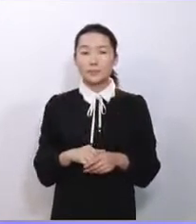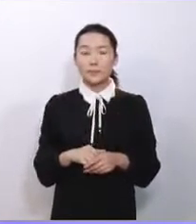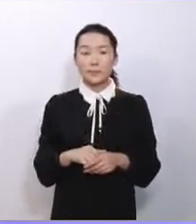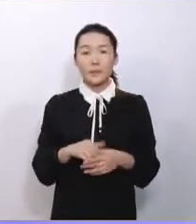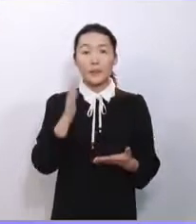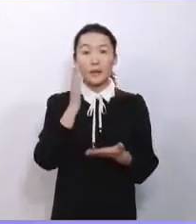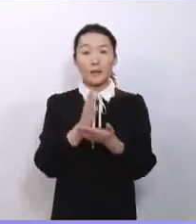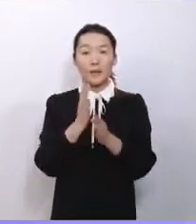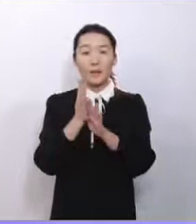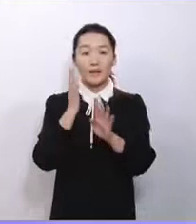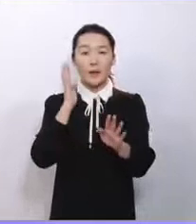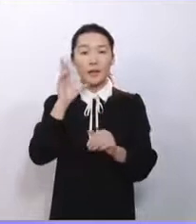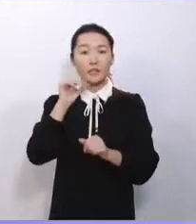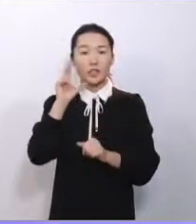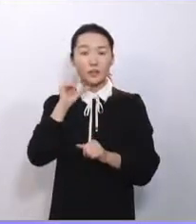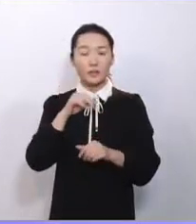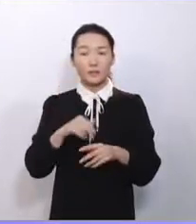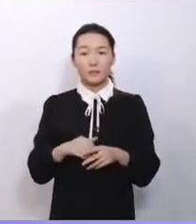Дан ряд чисел.